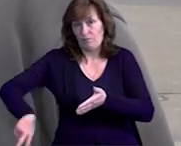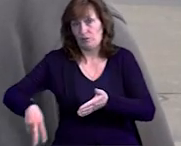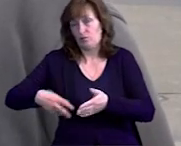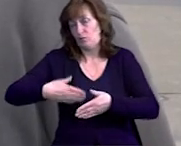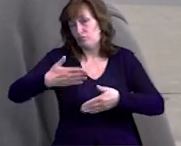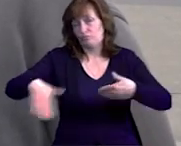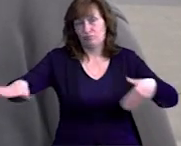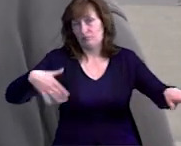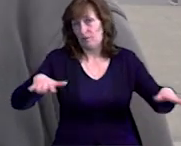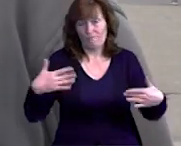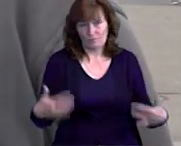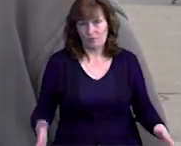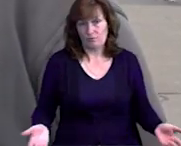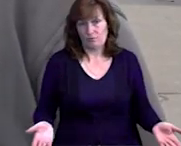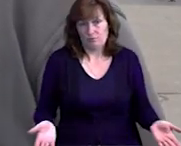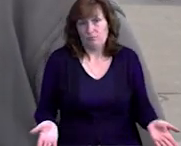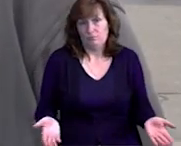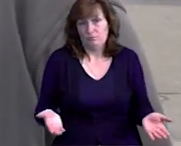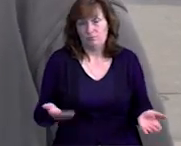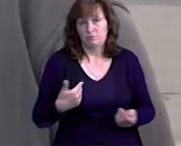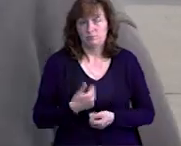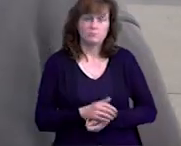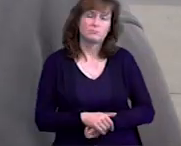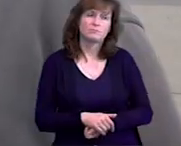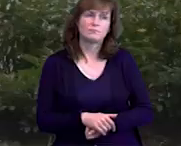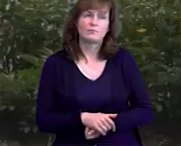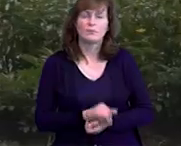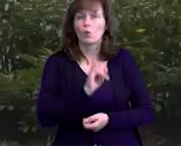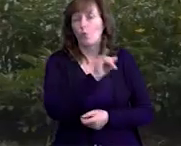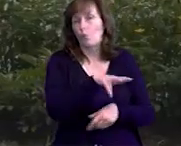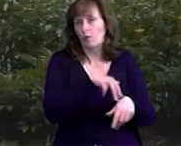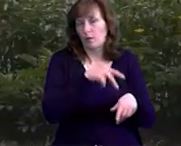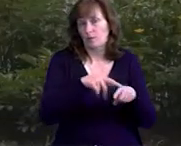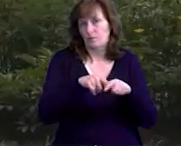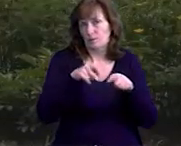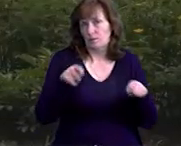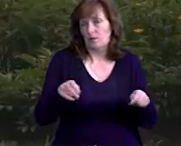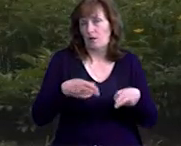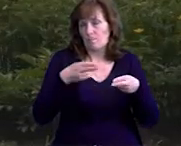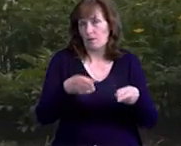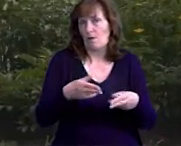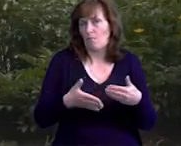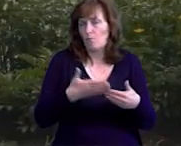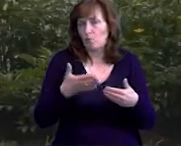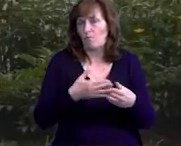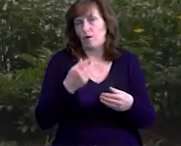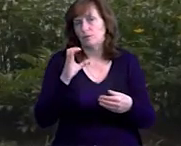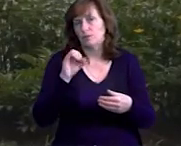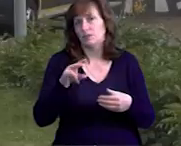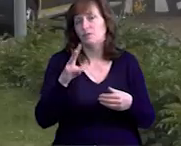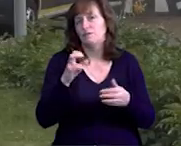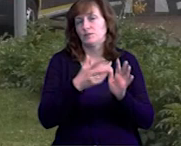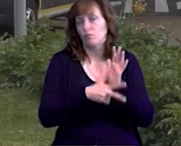автобуса и пошли по своим делам. Чого, чесно говоря, немножко дико. У поліції відкрили кримінальне провадження за частиною 1